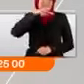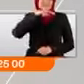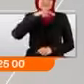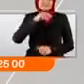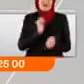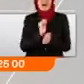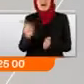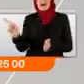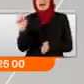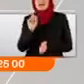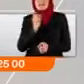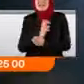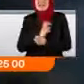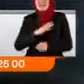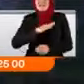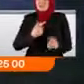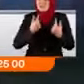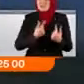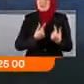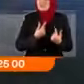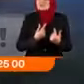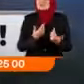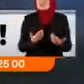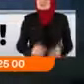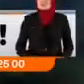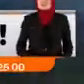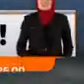karademirli tehlikeye karşı uyardı ama